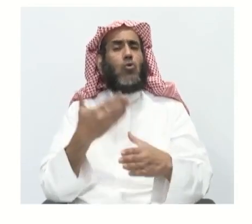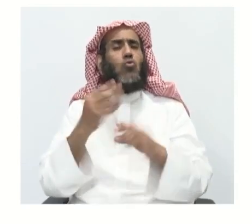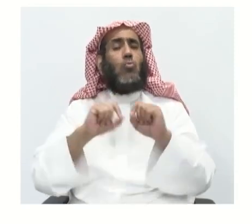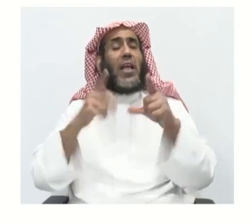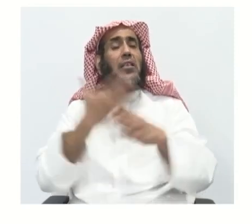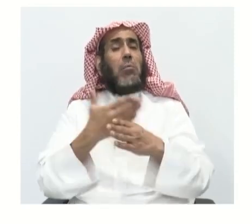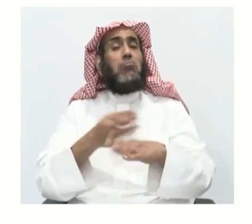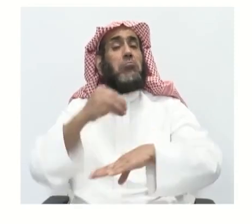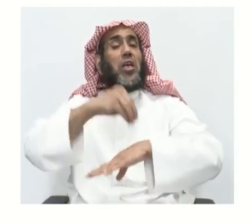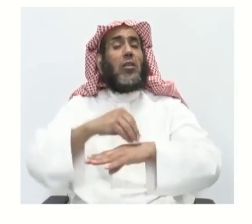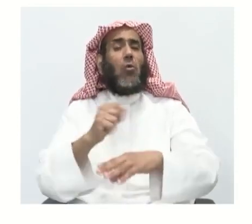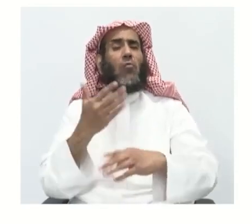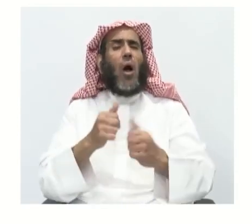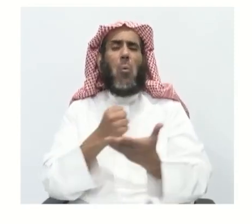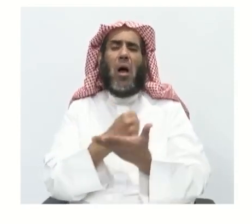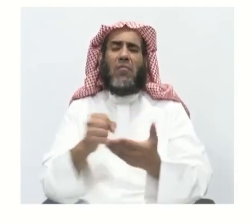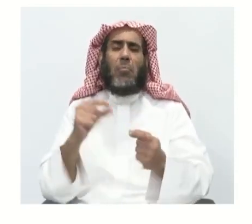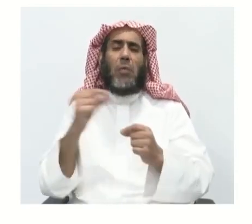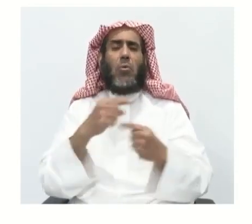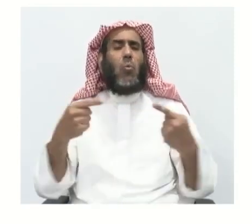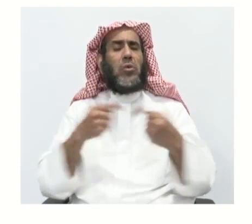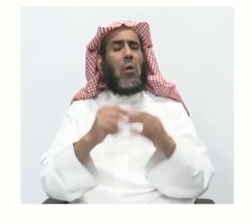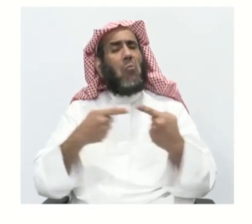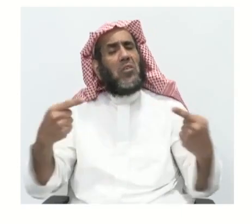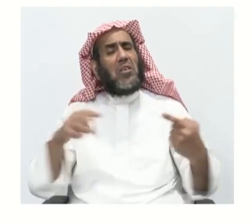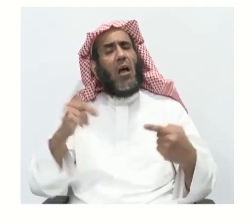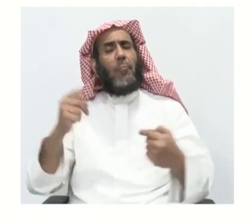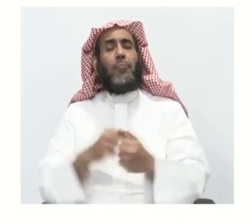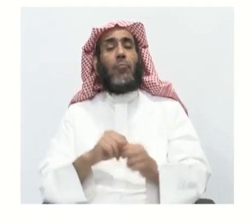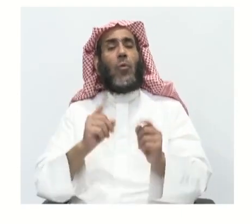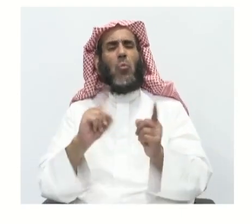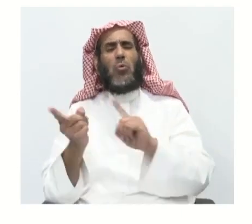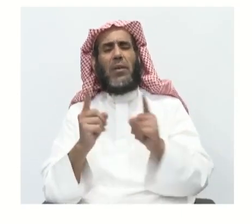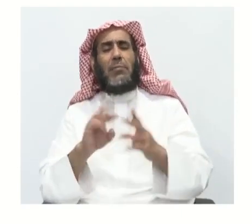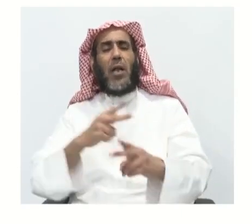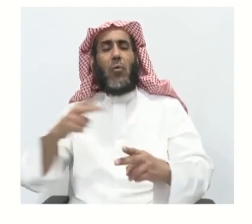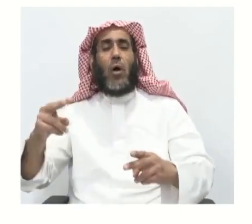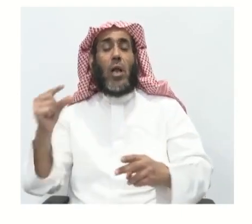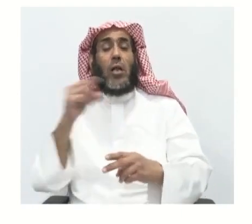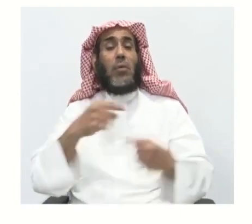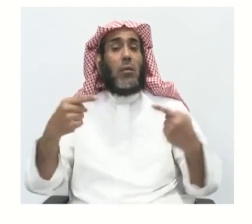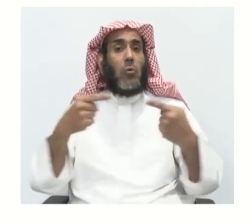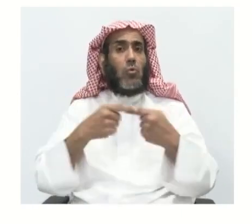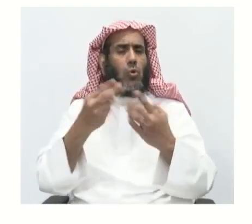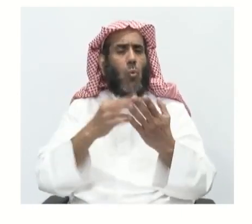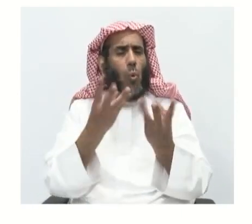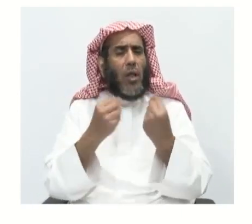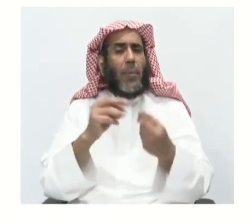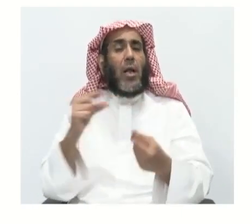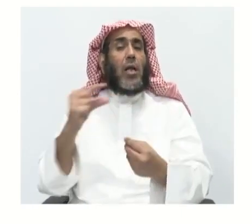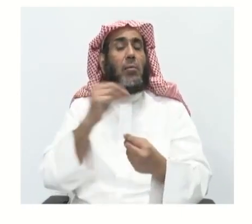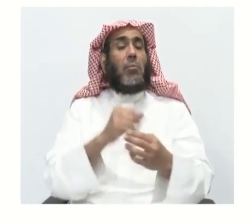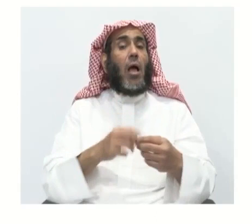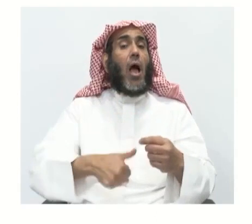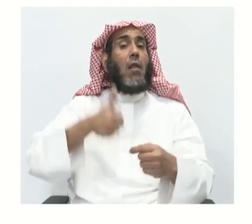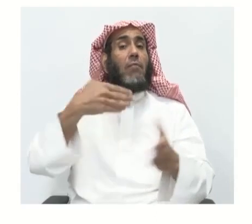زياده الحروف او حذفها من الكلمات ووصل الكلمات او فصلها وتميز بين انواع الكلمات الموصوله وتكتب عددا من الكلمات التي بها الف